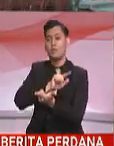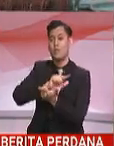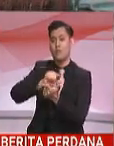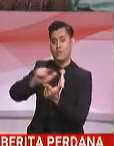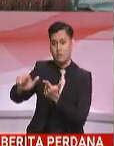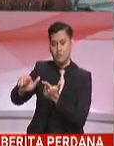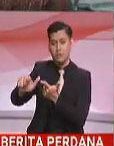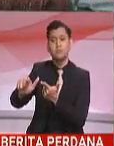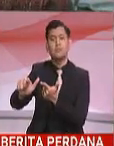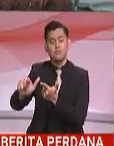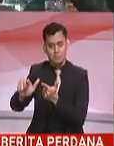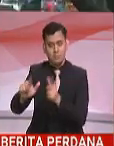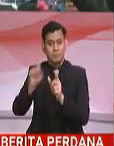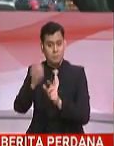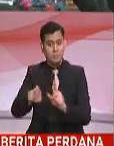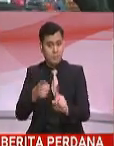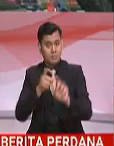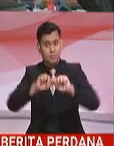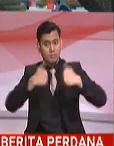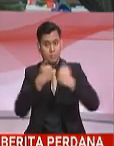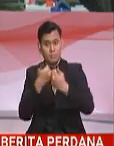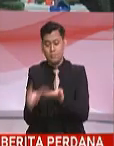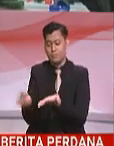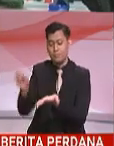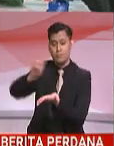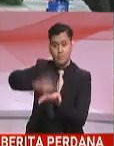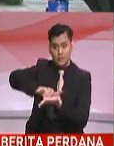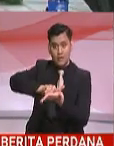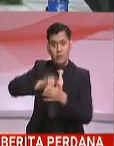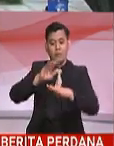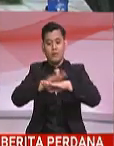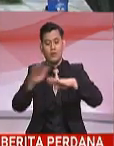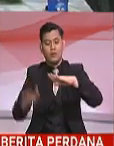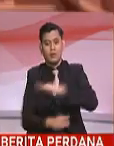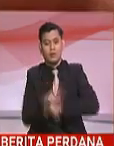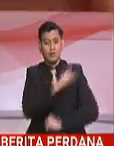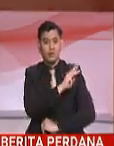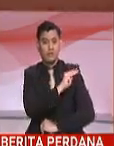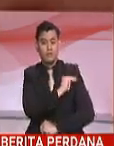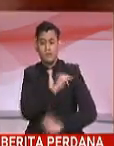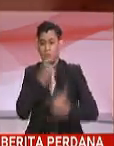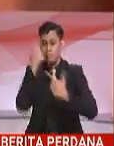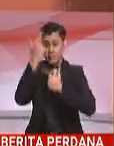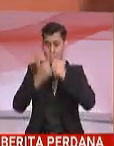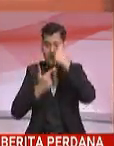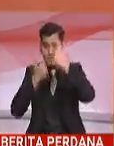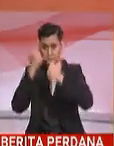tersebut perlu melalui agensi pelancongan berdaftar di bawah Kementerian Pelancongan, Seni dan Budaya.